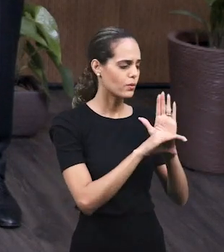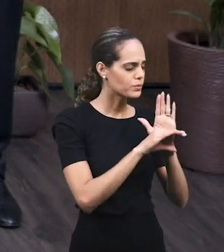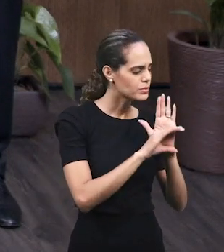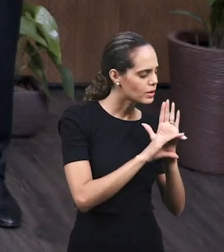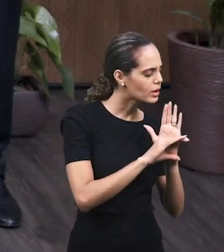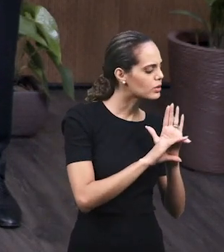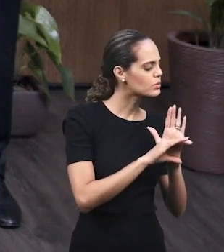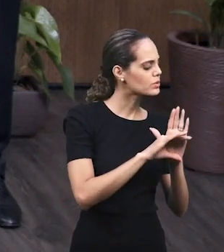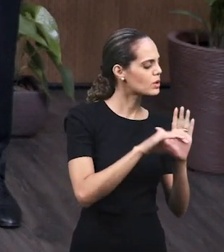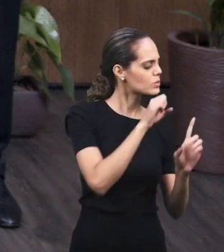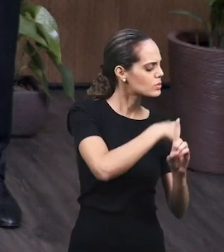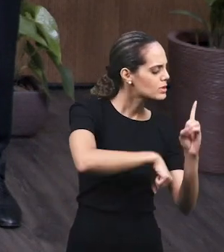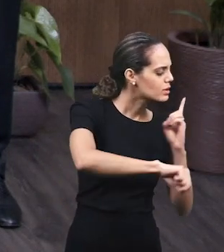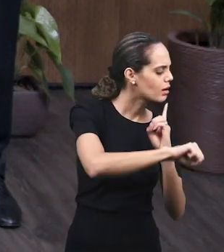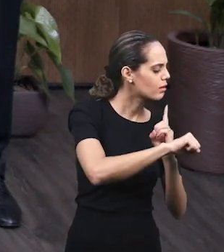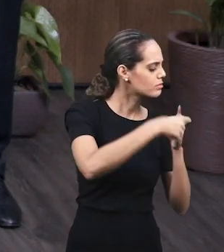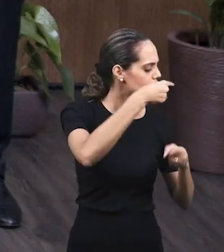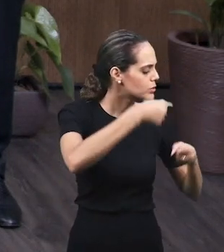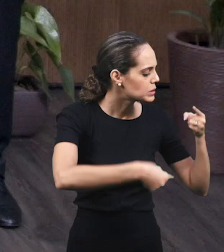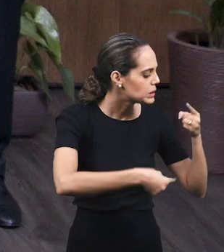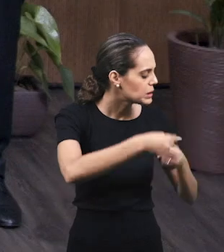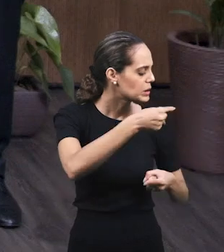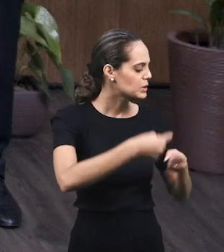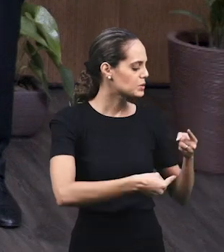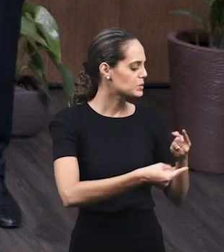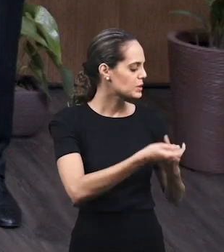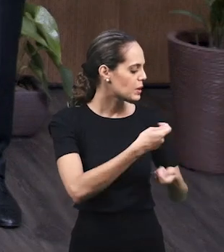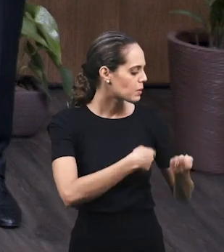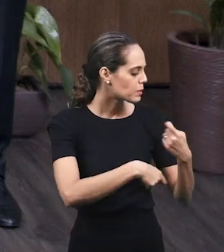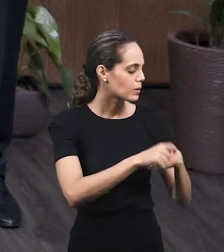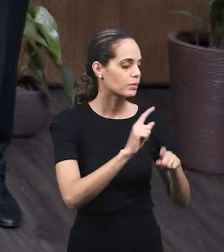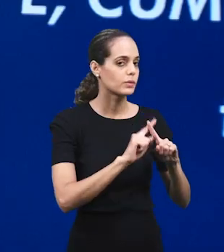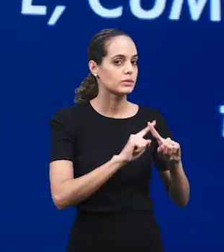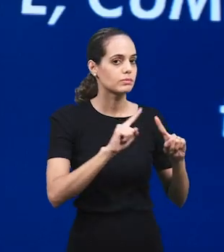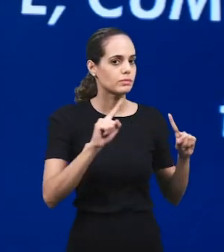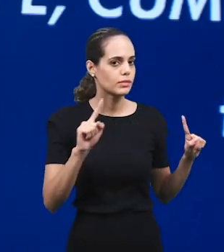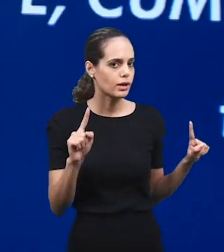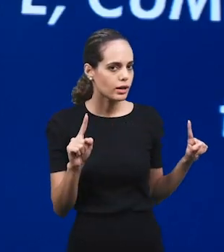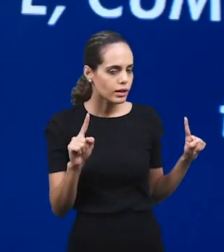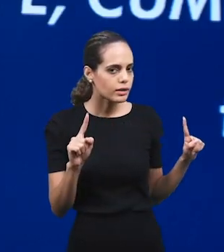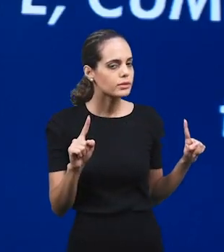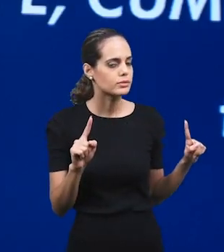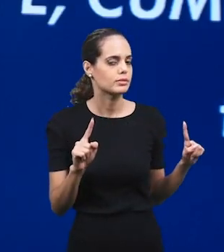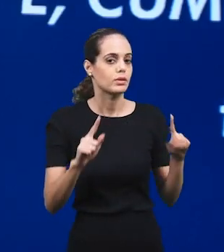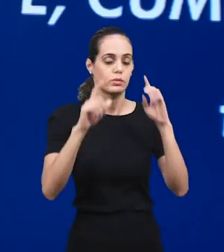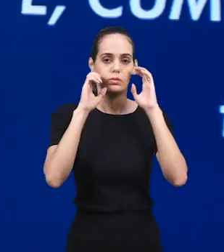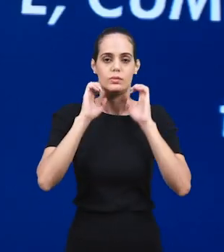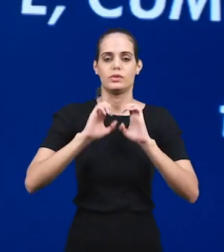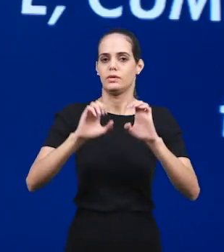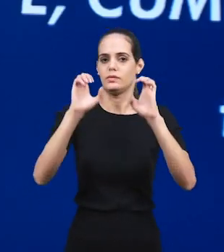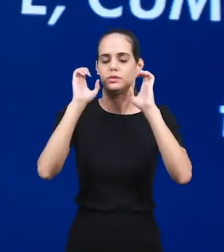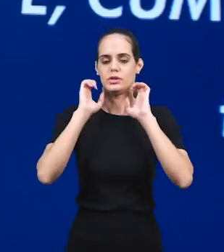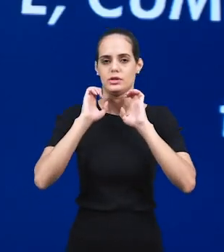On peut avoir des unions religieuses, des concepts sociaux, politiques,